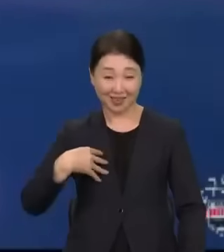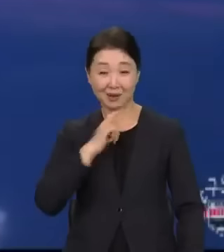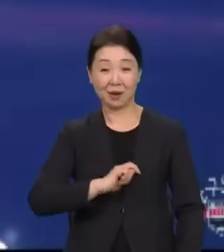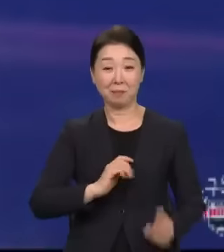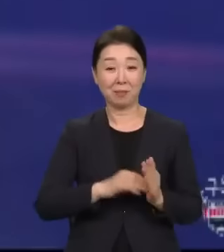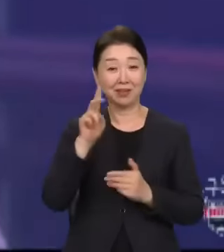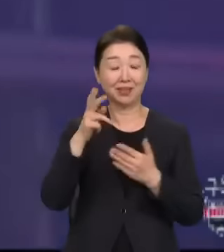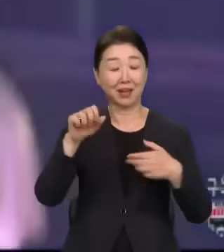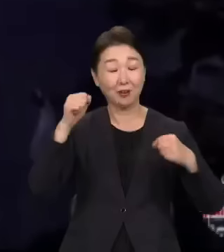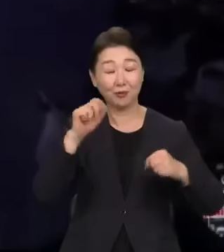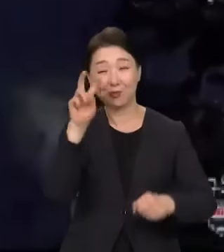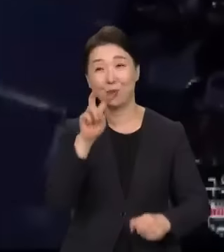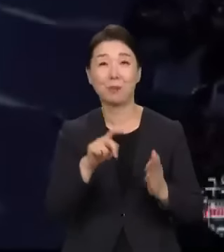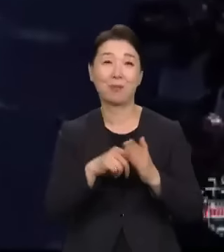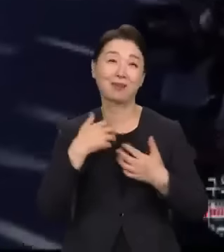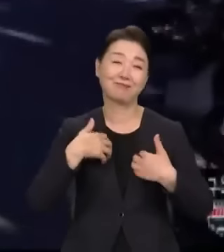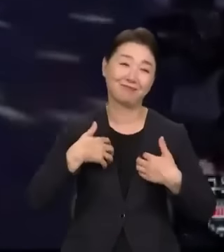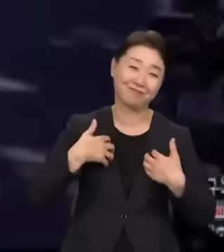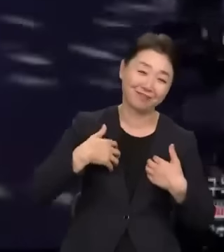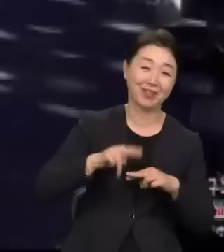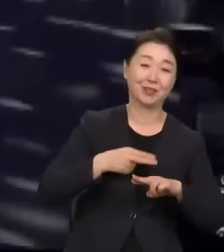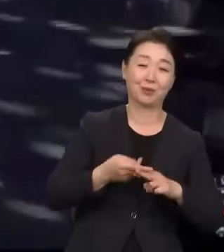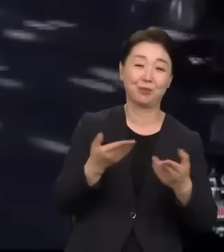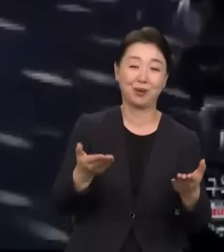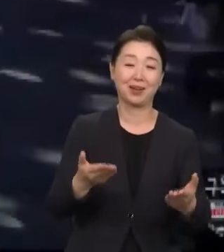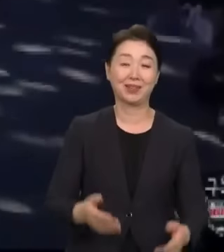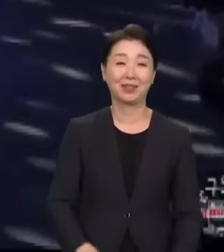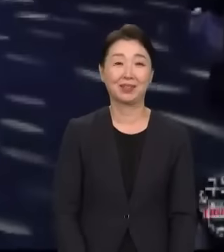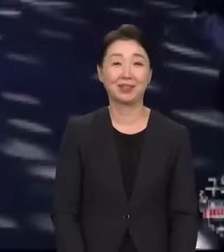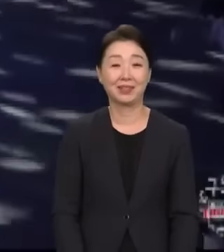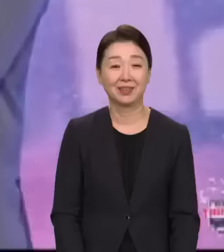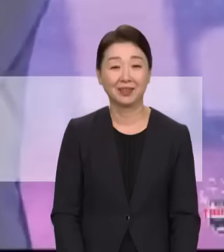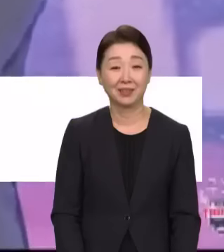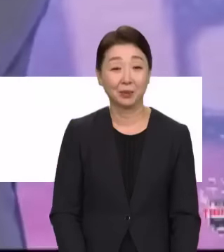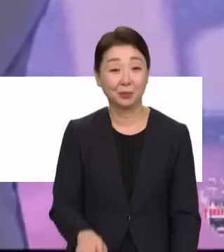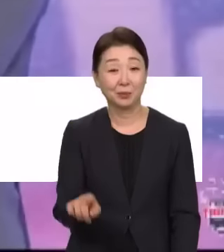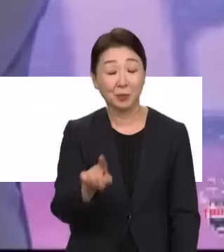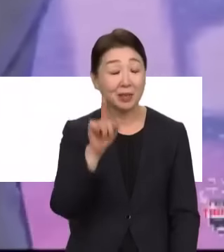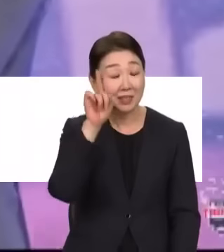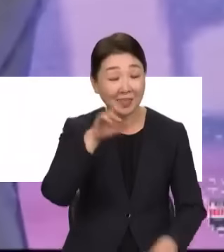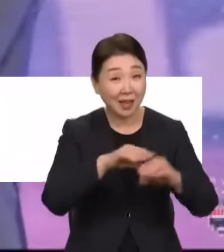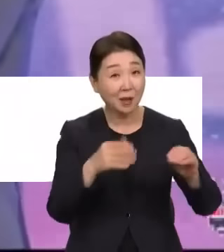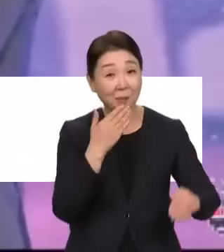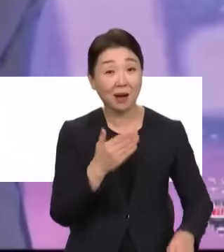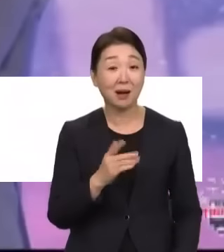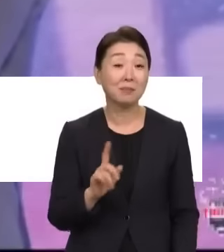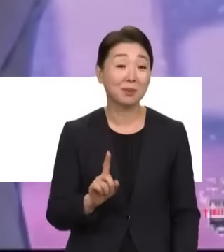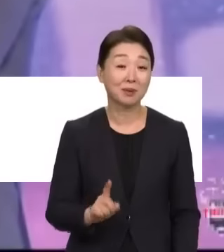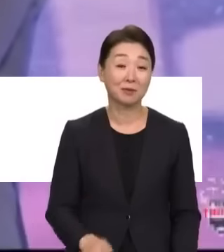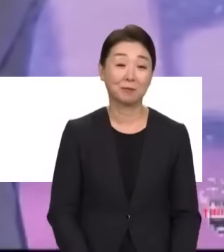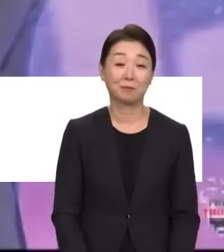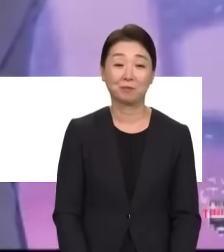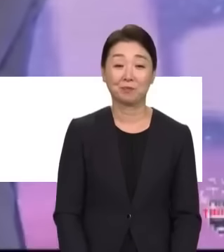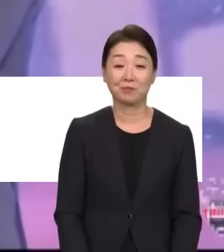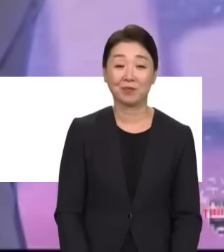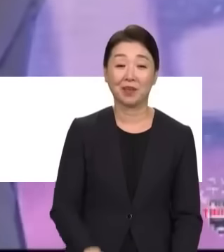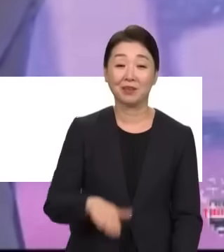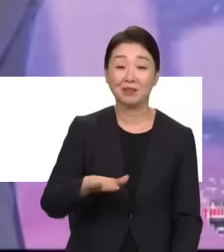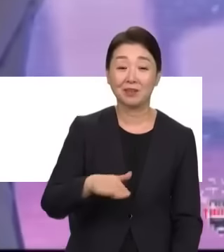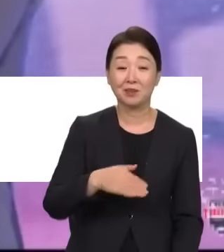연습했다는 춤과 노래로 즐거운 추억을 선물했습니다. 어떻게 좀 스트레스가 풀리는 것 같아요? 아니요, 지금